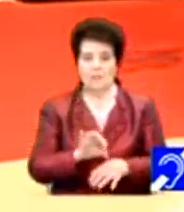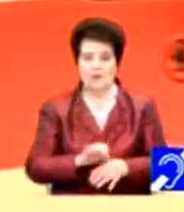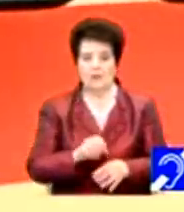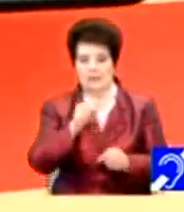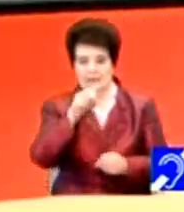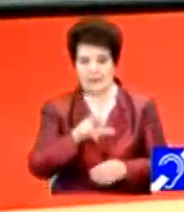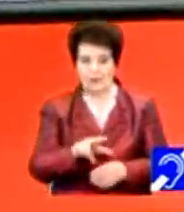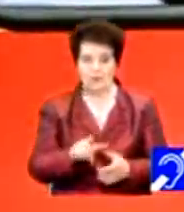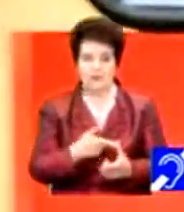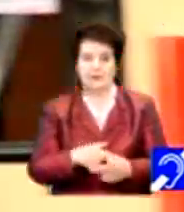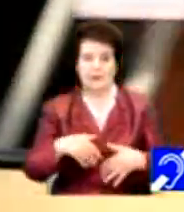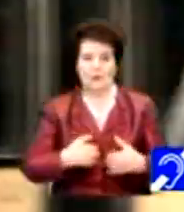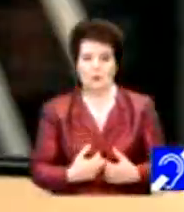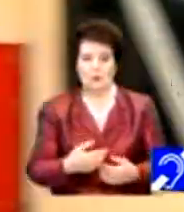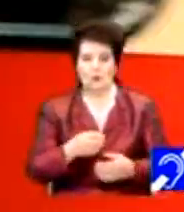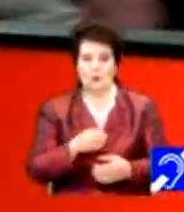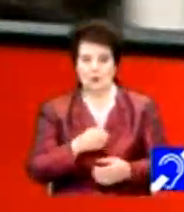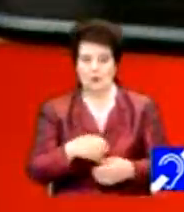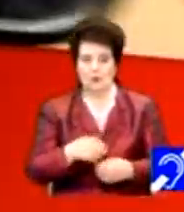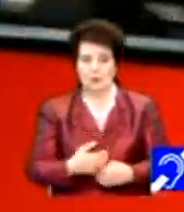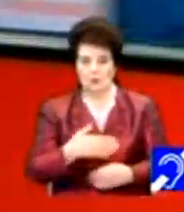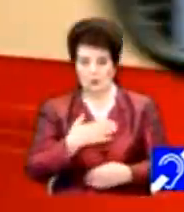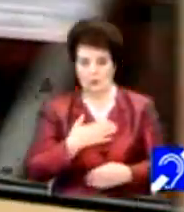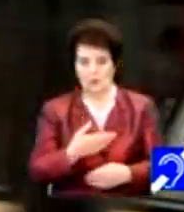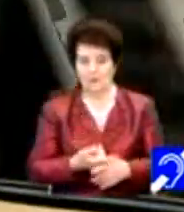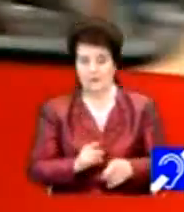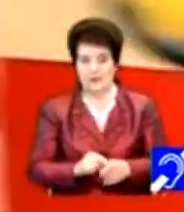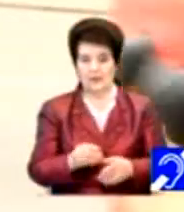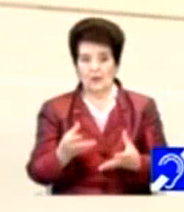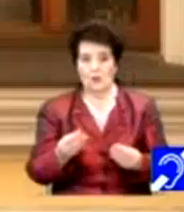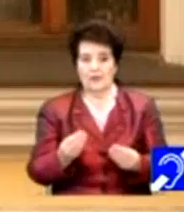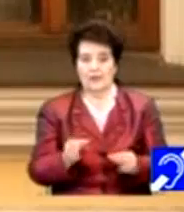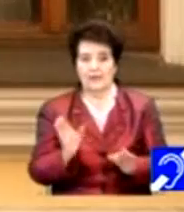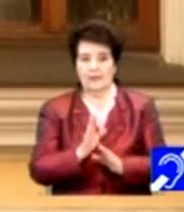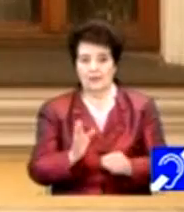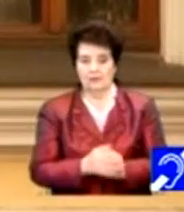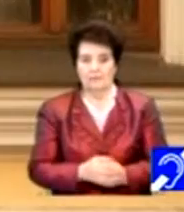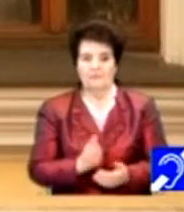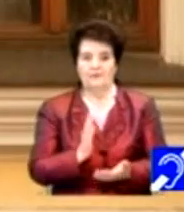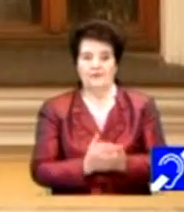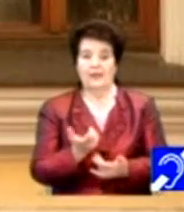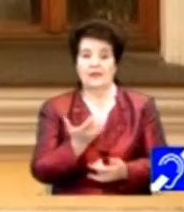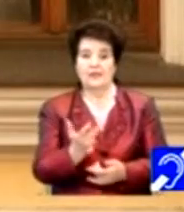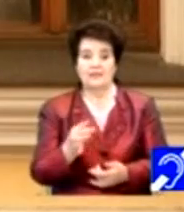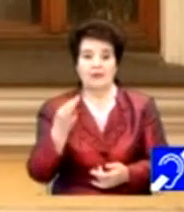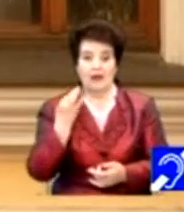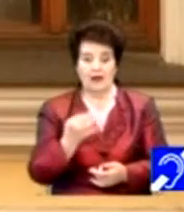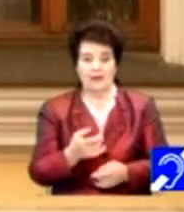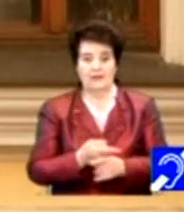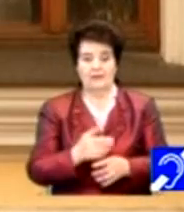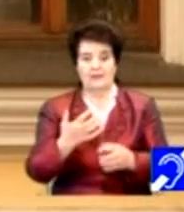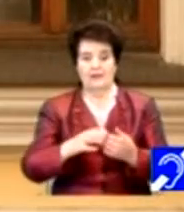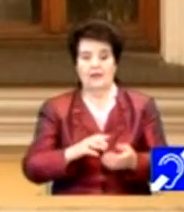stârnotă sau tușește și așa mai departe, depinde de umiditatea aerului. Este nevoie de câțiva ani pentru a ajunge la un